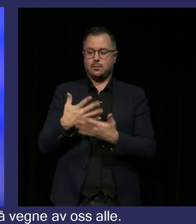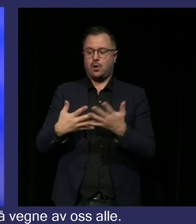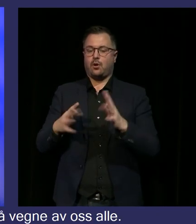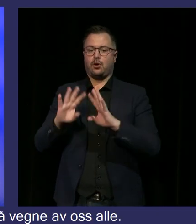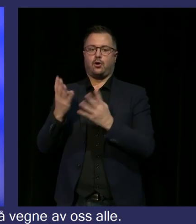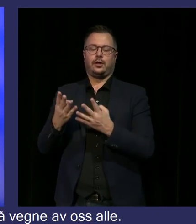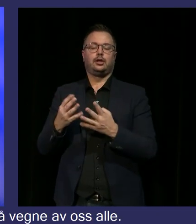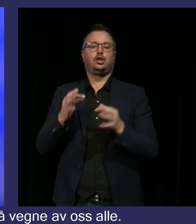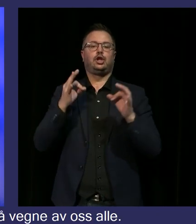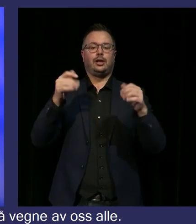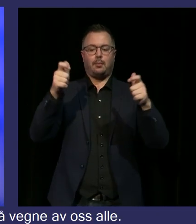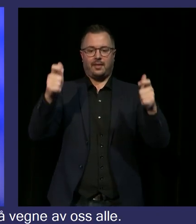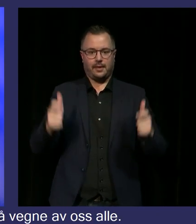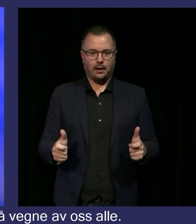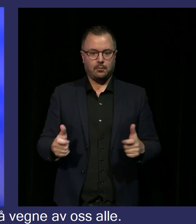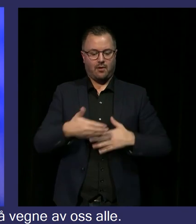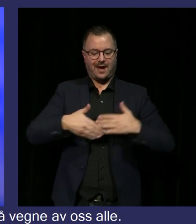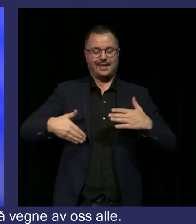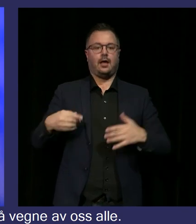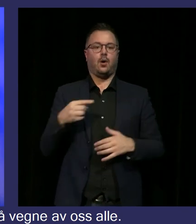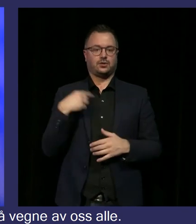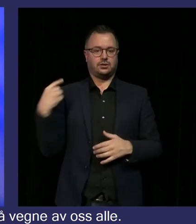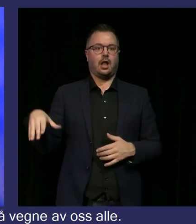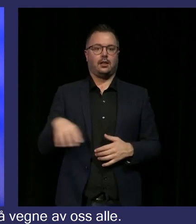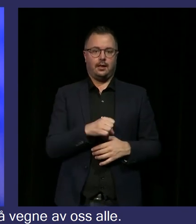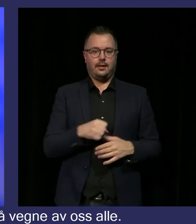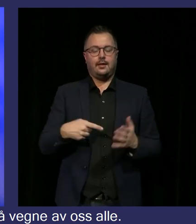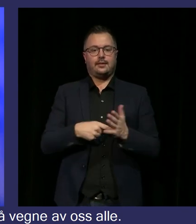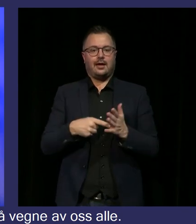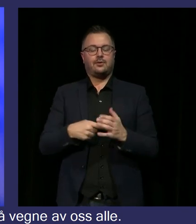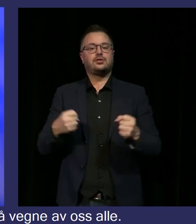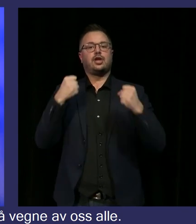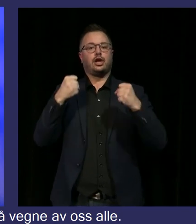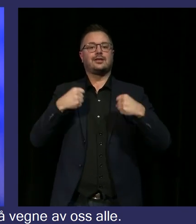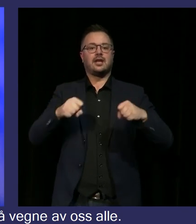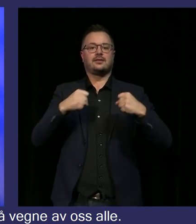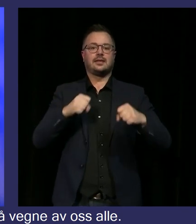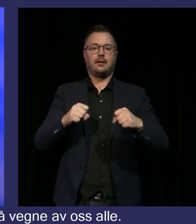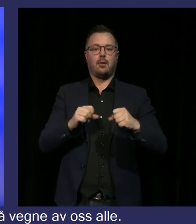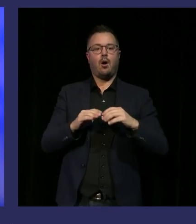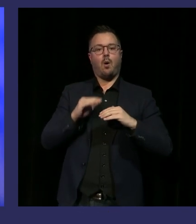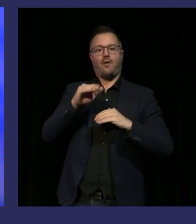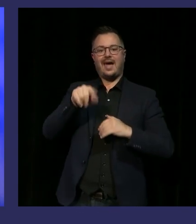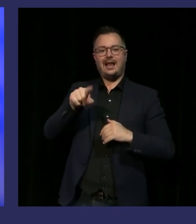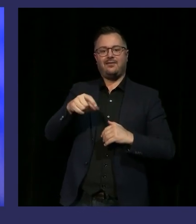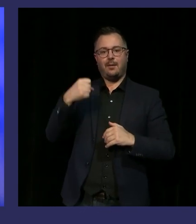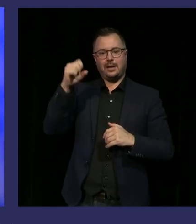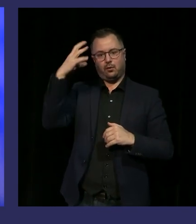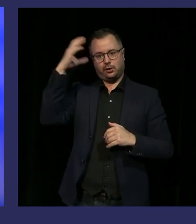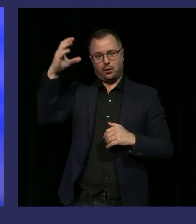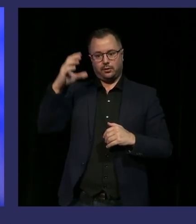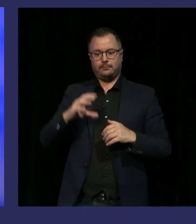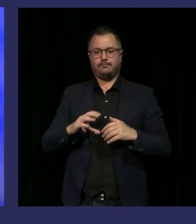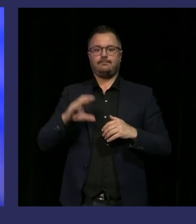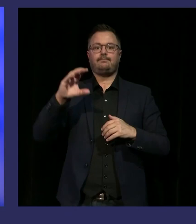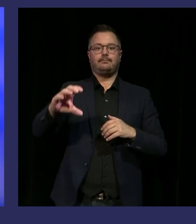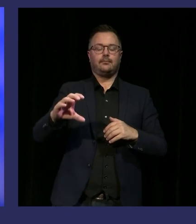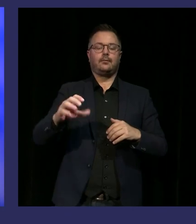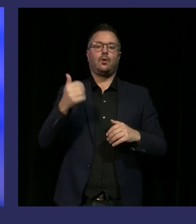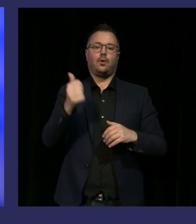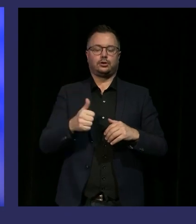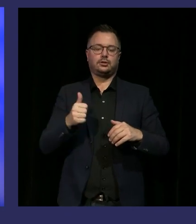på vegne av oss alle, og derfor styrker vi også satsningen med over 11 millioner kroner i neste års forslag til